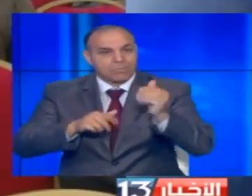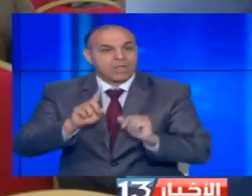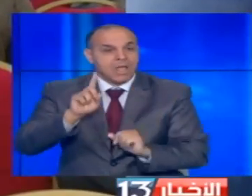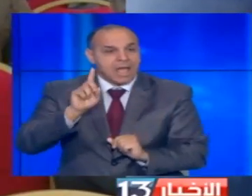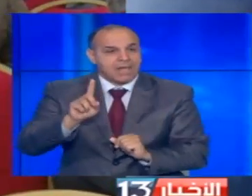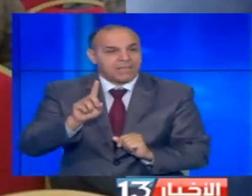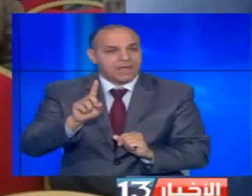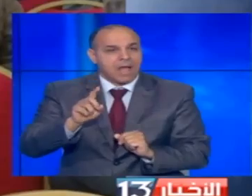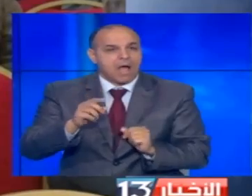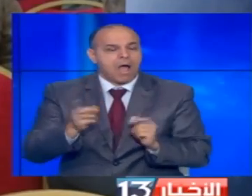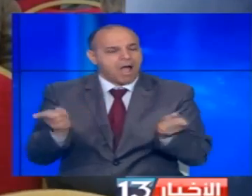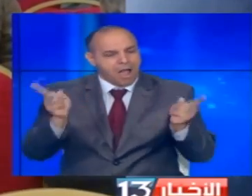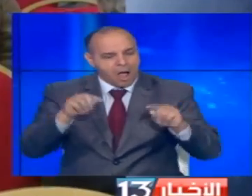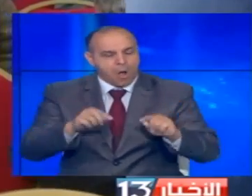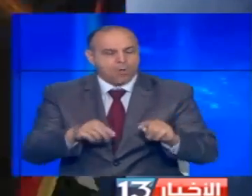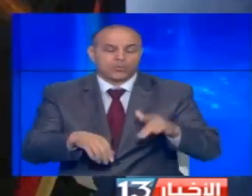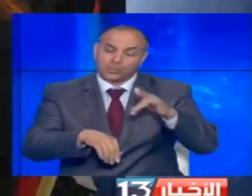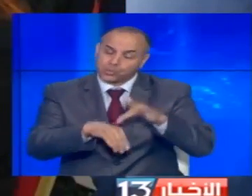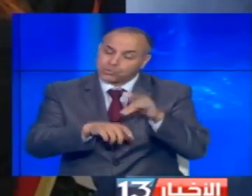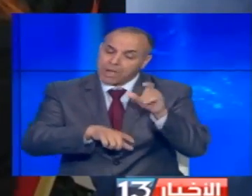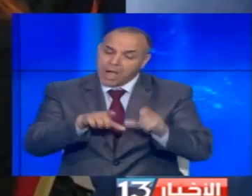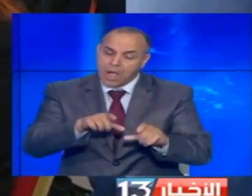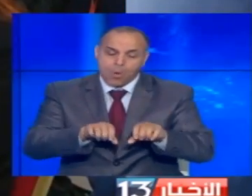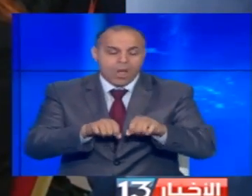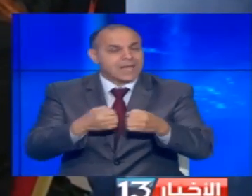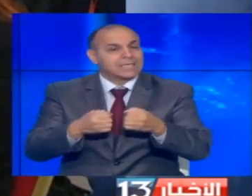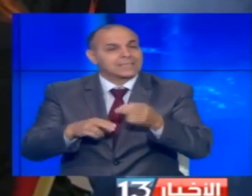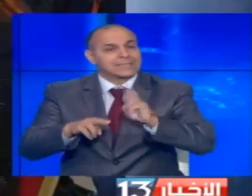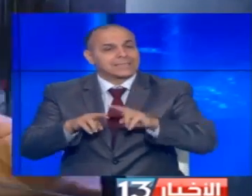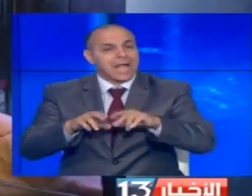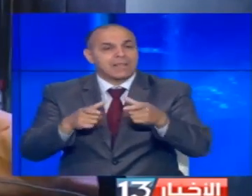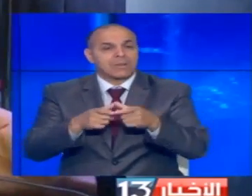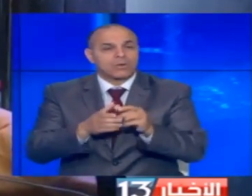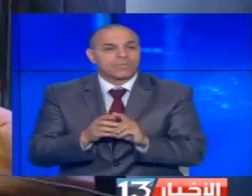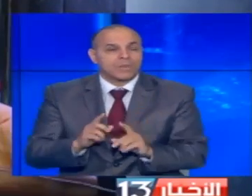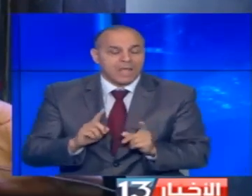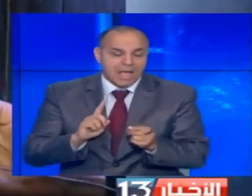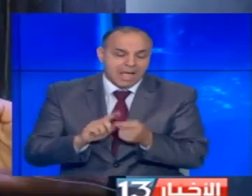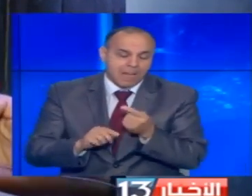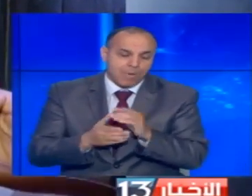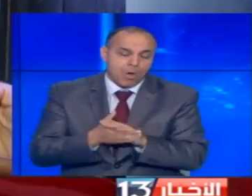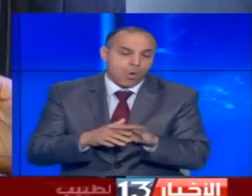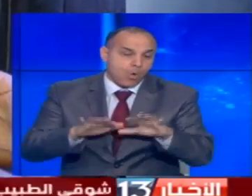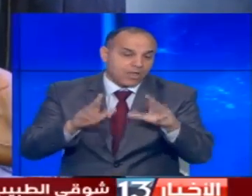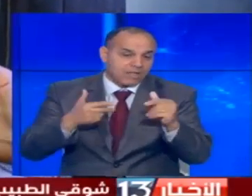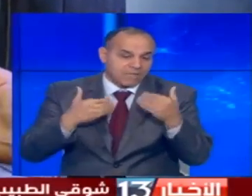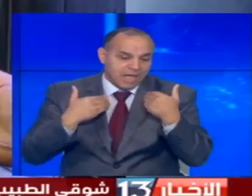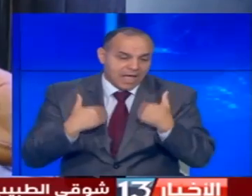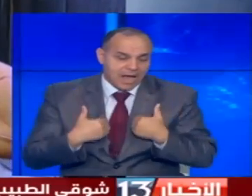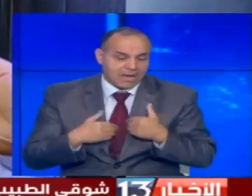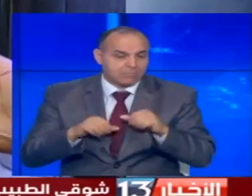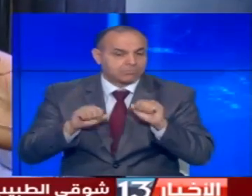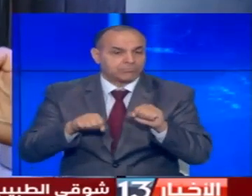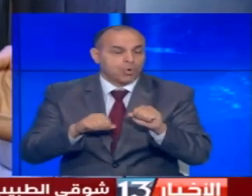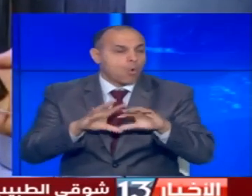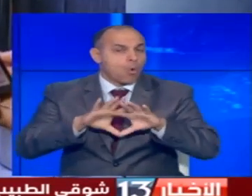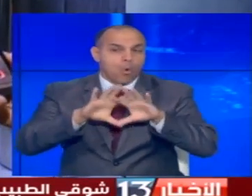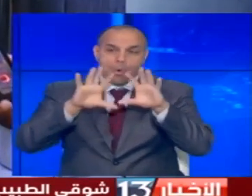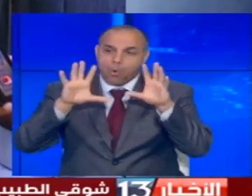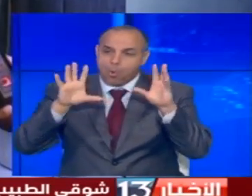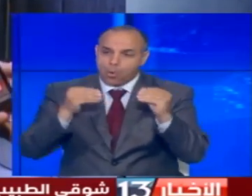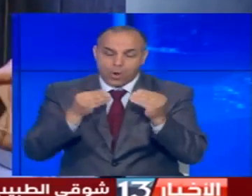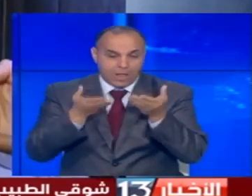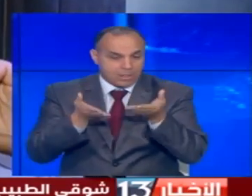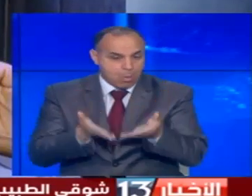من اجل عدم تكرار الانتهاكات واصلاح مؤسسات الدوله اهم هو كيف اننا سنتمكن جميعا